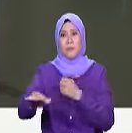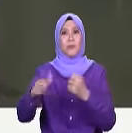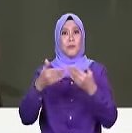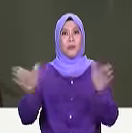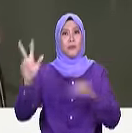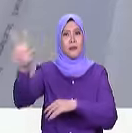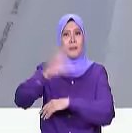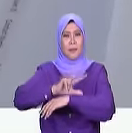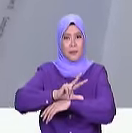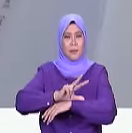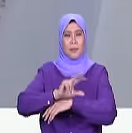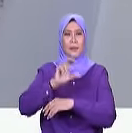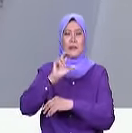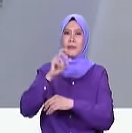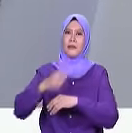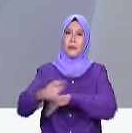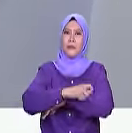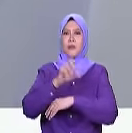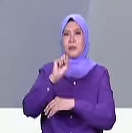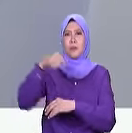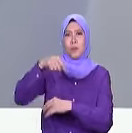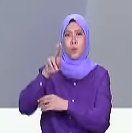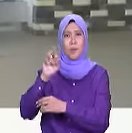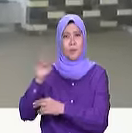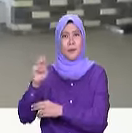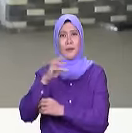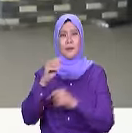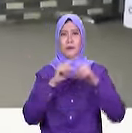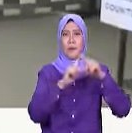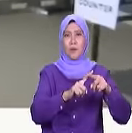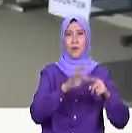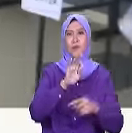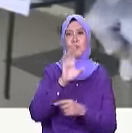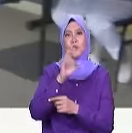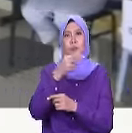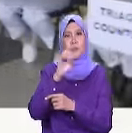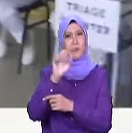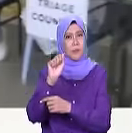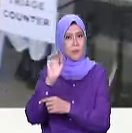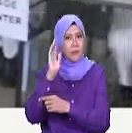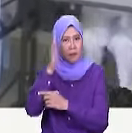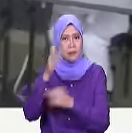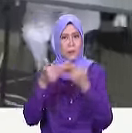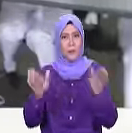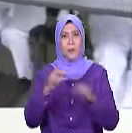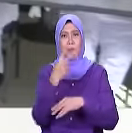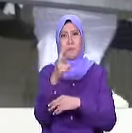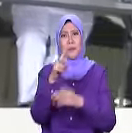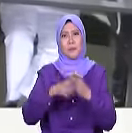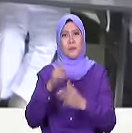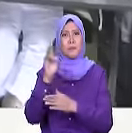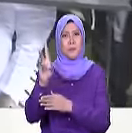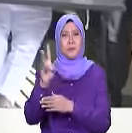hari di Swan Square Sibu, manakala PPV bergerak Dewan Fu Chau juga akan dibuka bermula 12 Julai